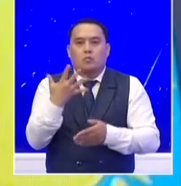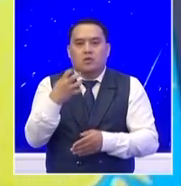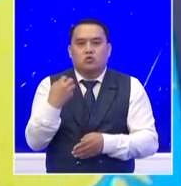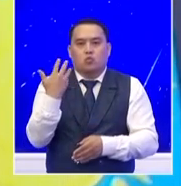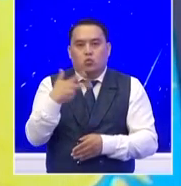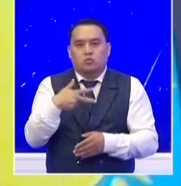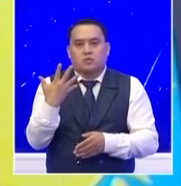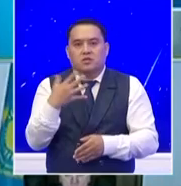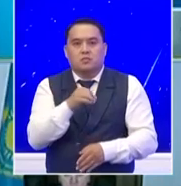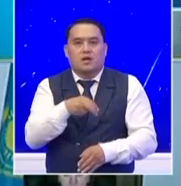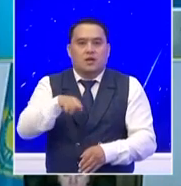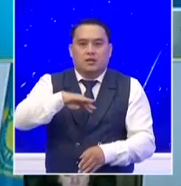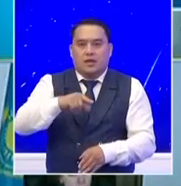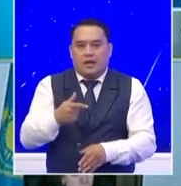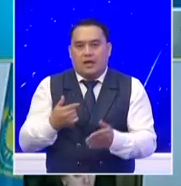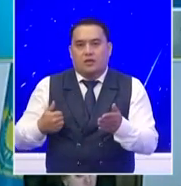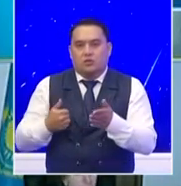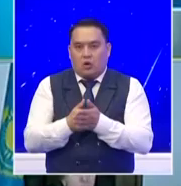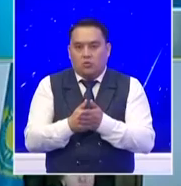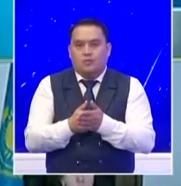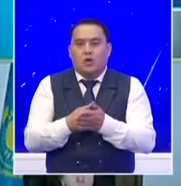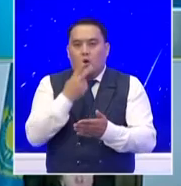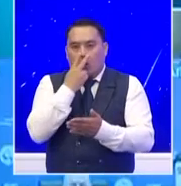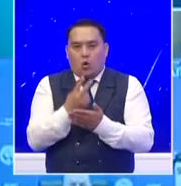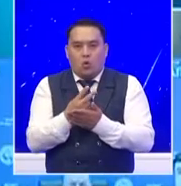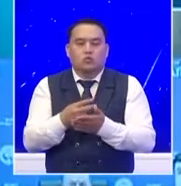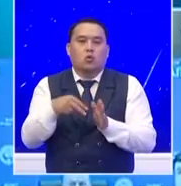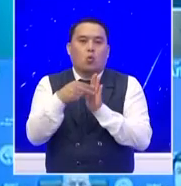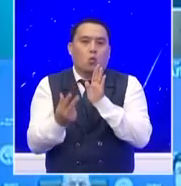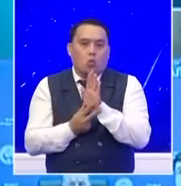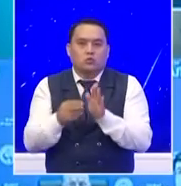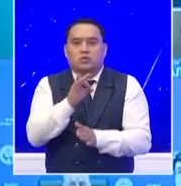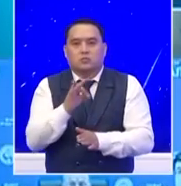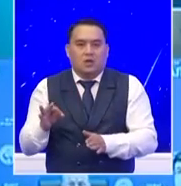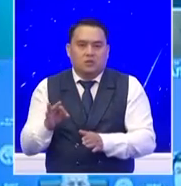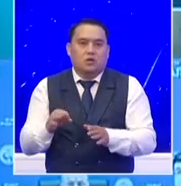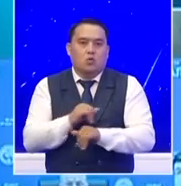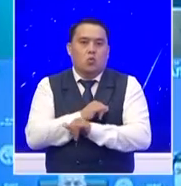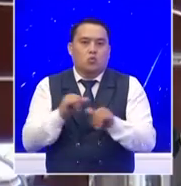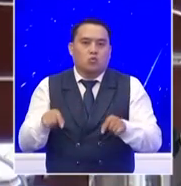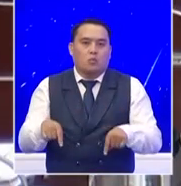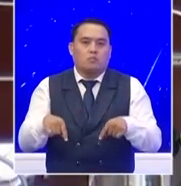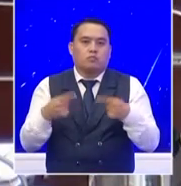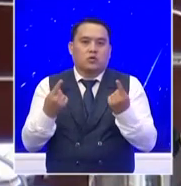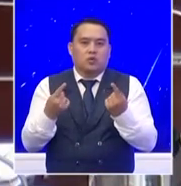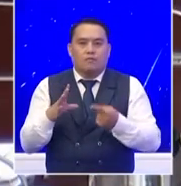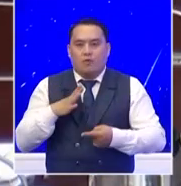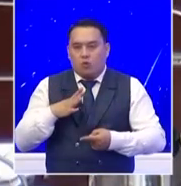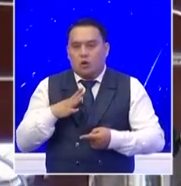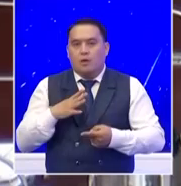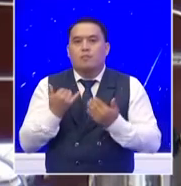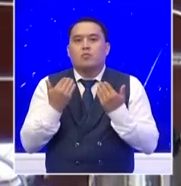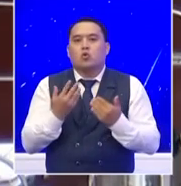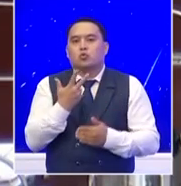көлемі 535 миллиард теңгеге жеткен. Көрсеткіш өткен жылмен салыстырғанда 18,5%-ға жоғары.